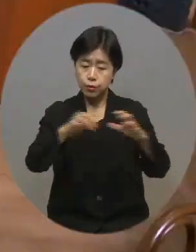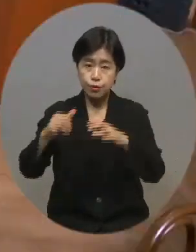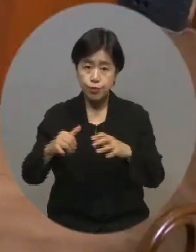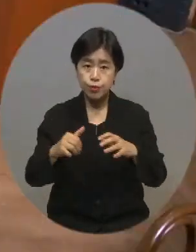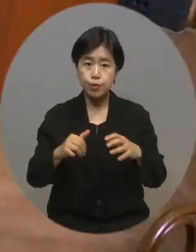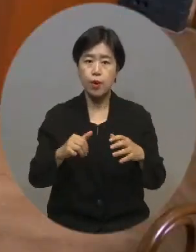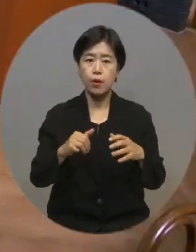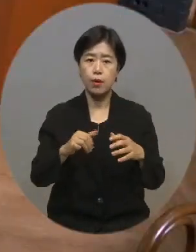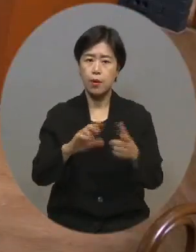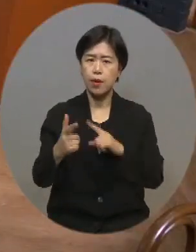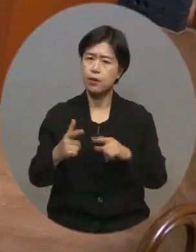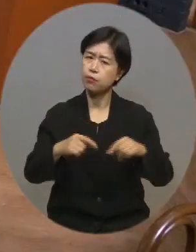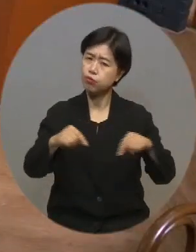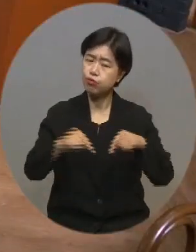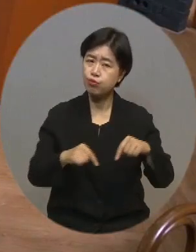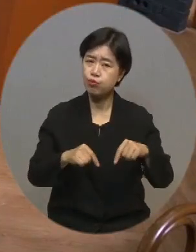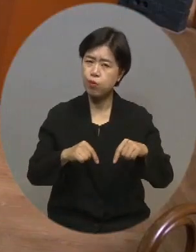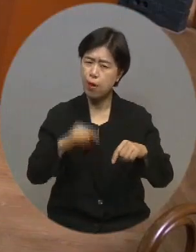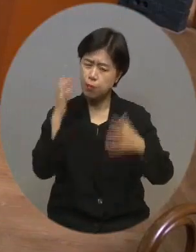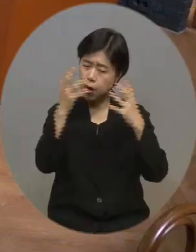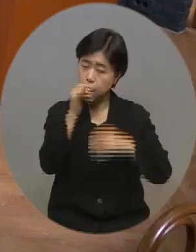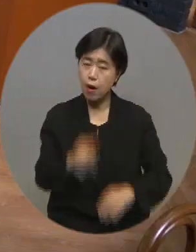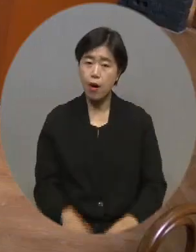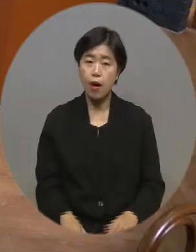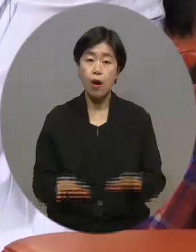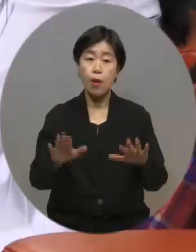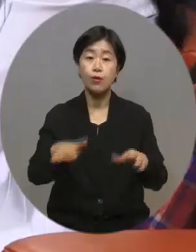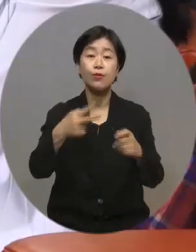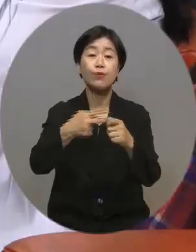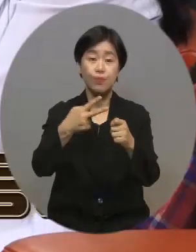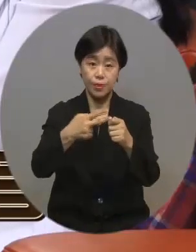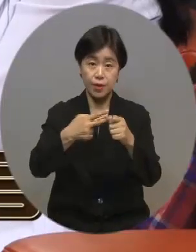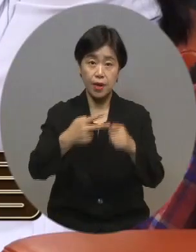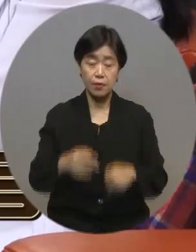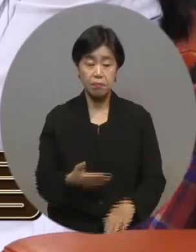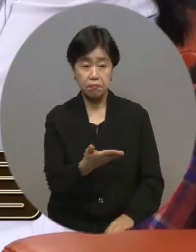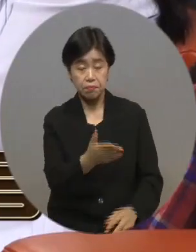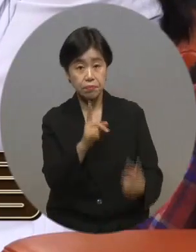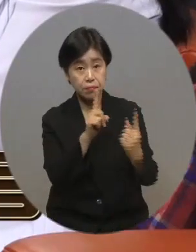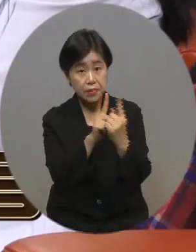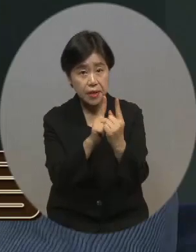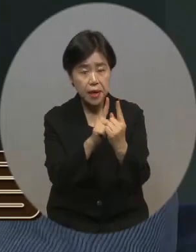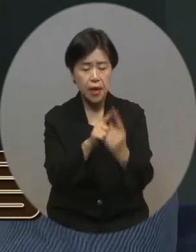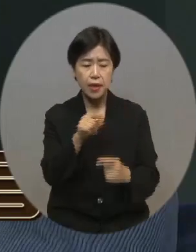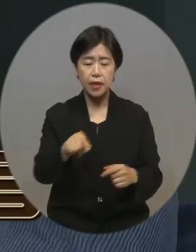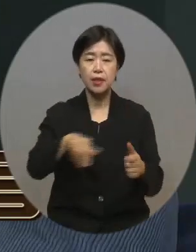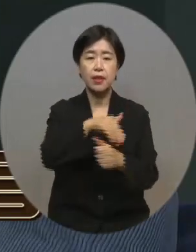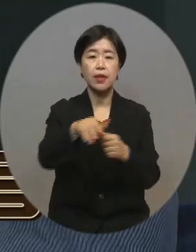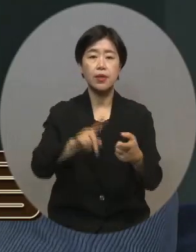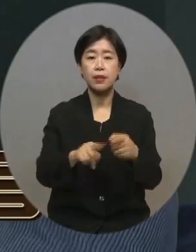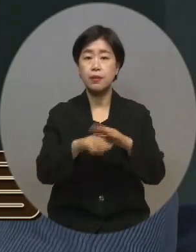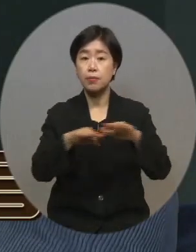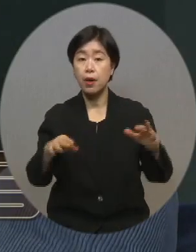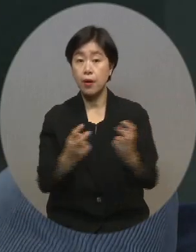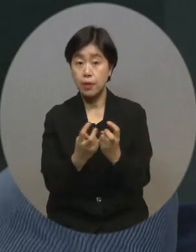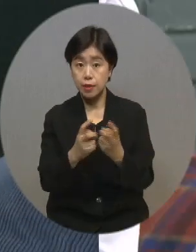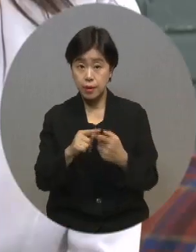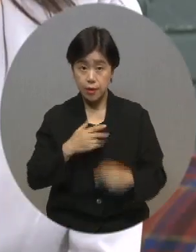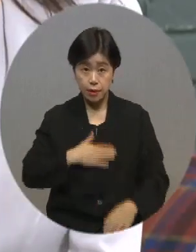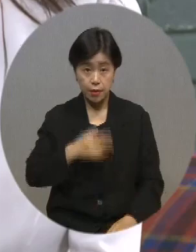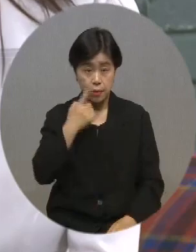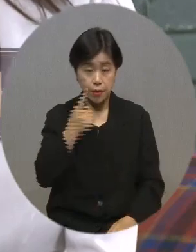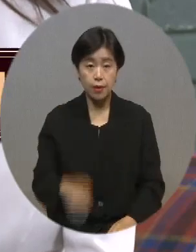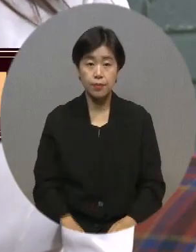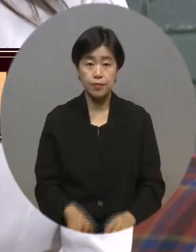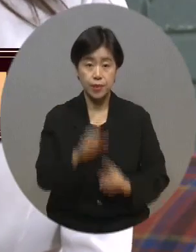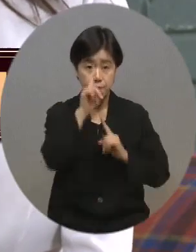저희가 2회에 걸쳐서 아주 쉽게 풀어드리고 있습니다. 이번에는 그렇다면 우리는 어떻게 대응해야 될지 이 방안까지 살펴보도록 하겠습니다. 네,